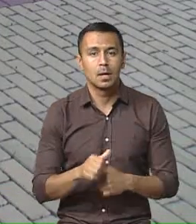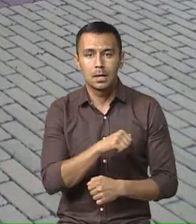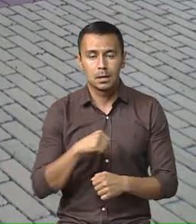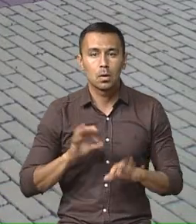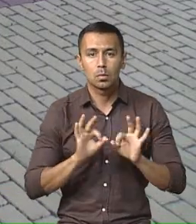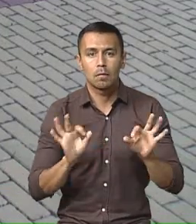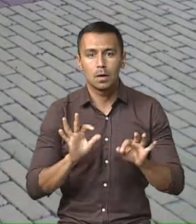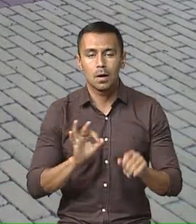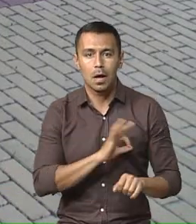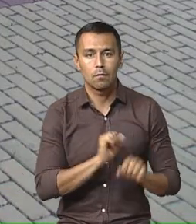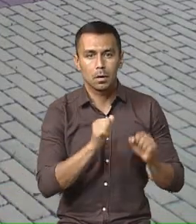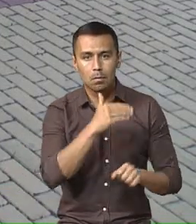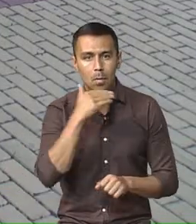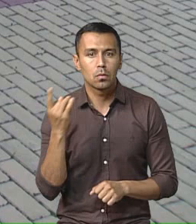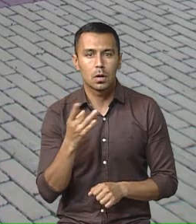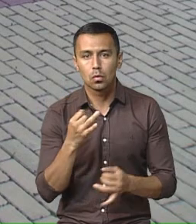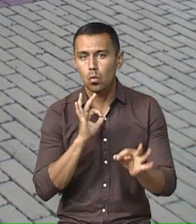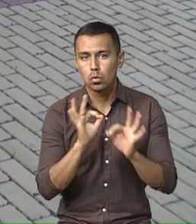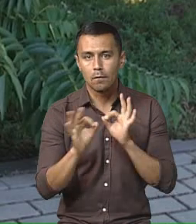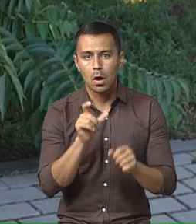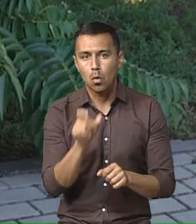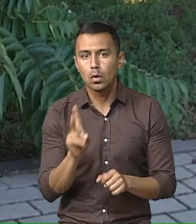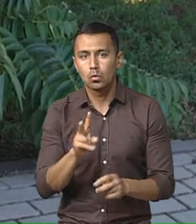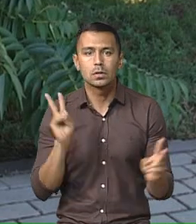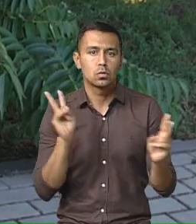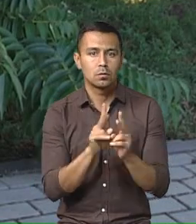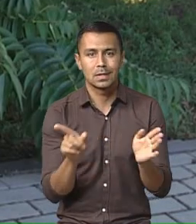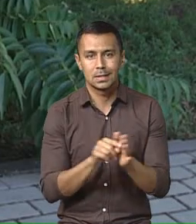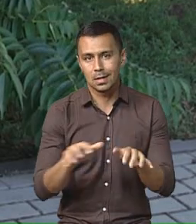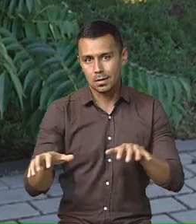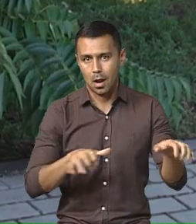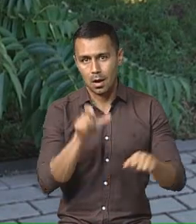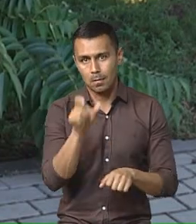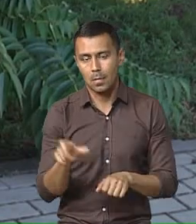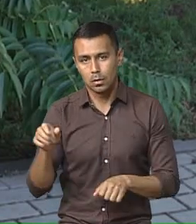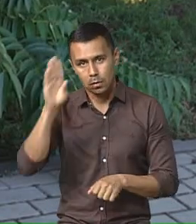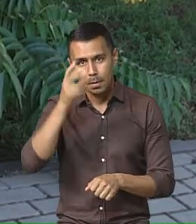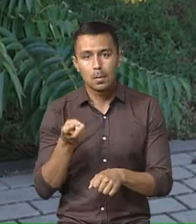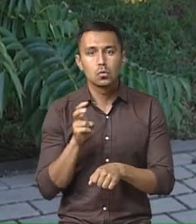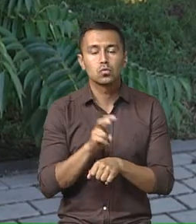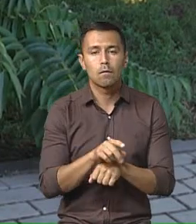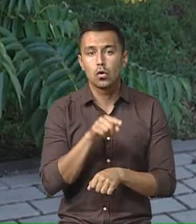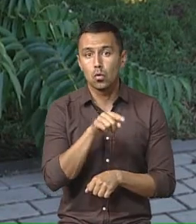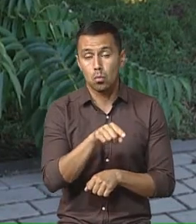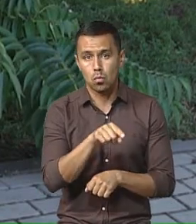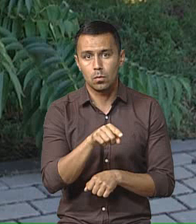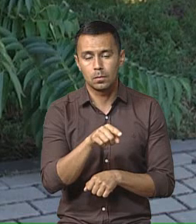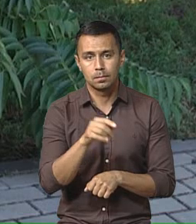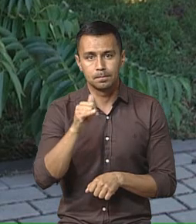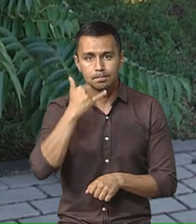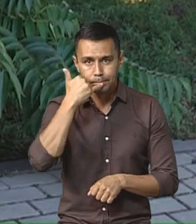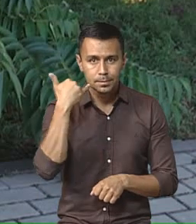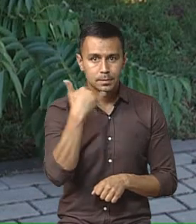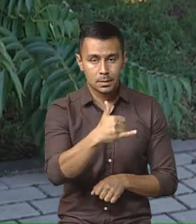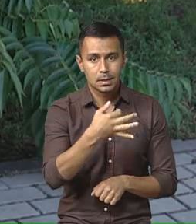розповіла адвокатка, неодноразово консультувала людей, які зіткнулися з шахраями. Чоловік прийшов, йому телефонували